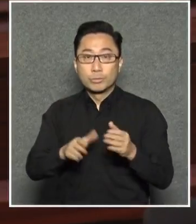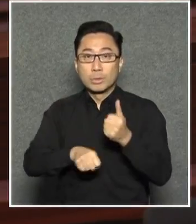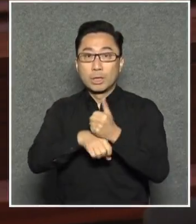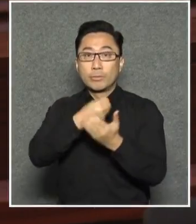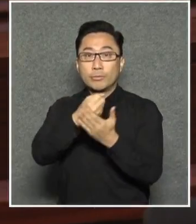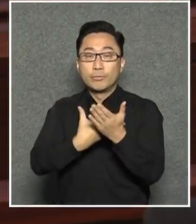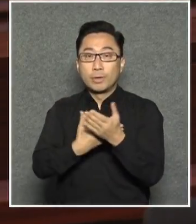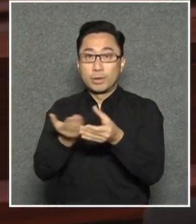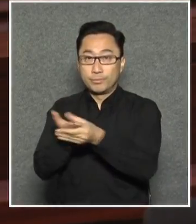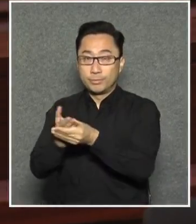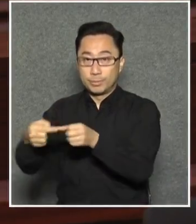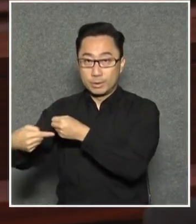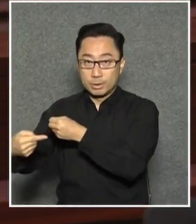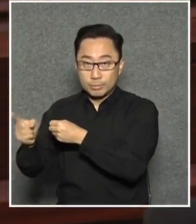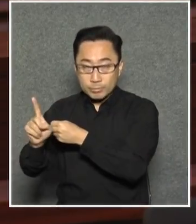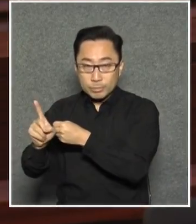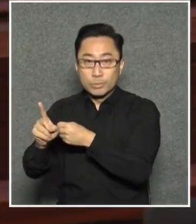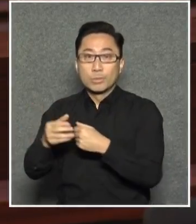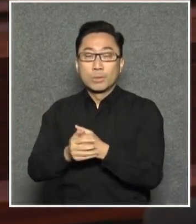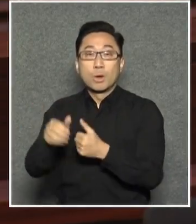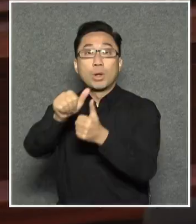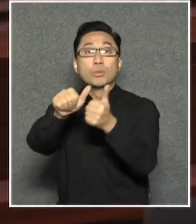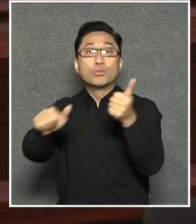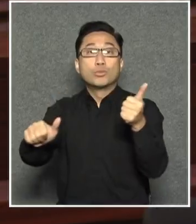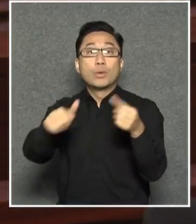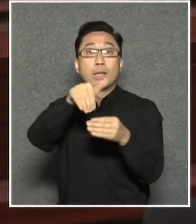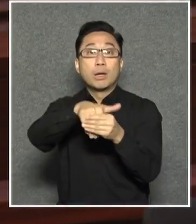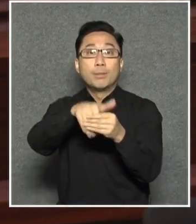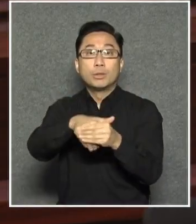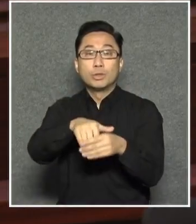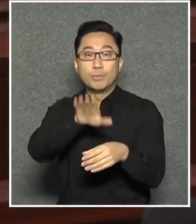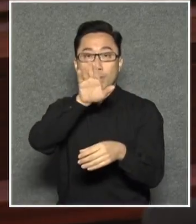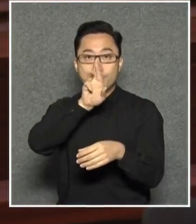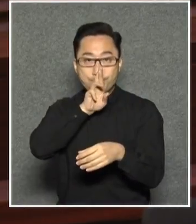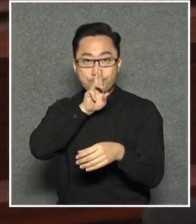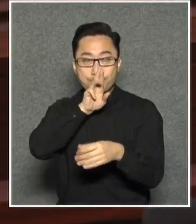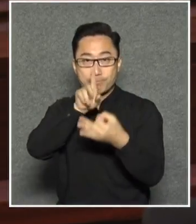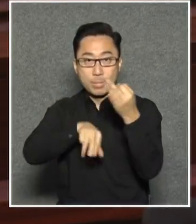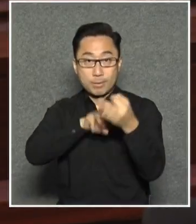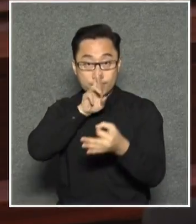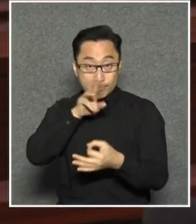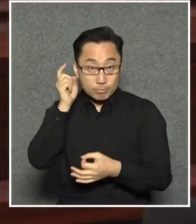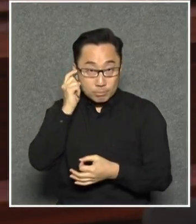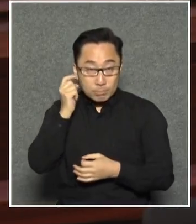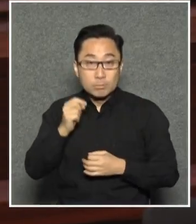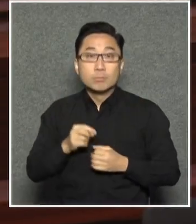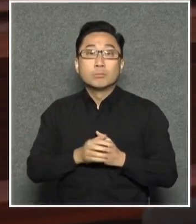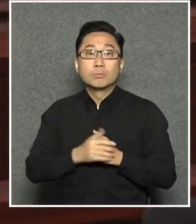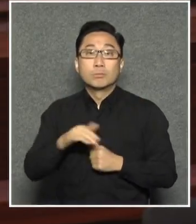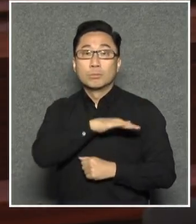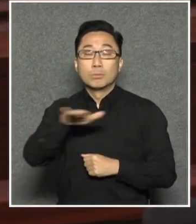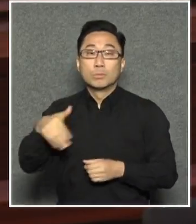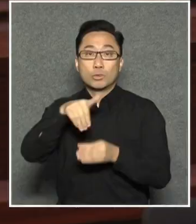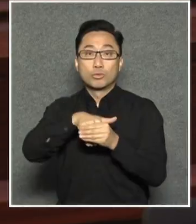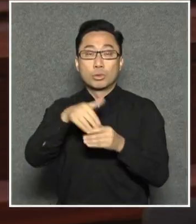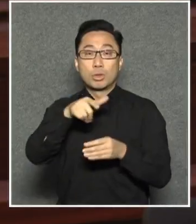面，選舉委員會的選舉是不記名的投票，即是暗票的。 我哋嘅選舉管理委員